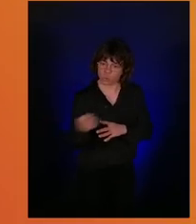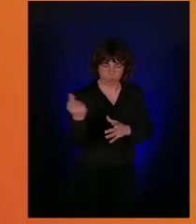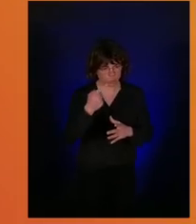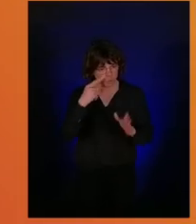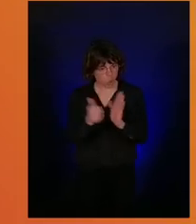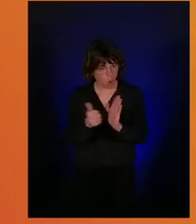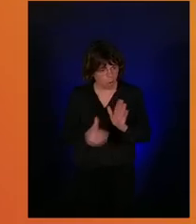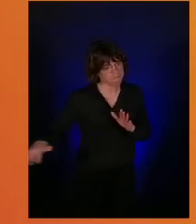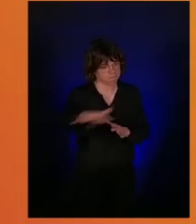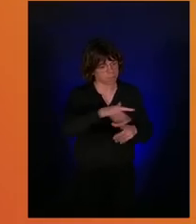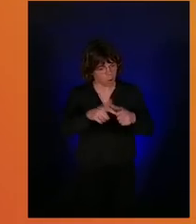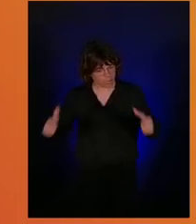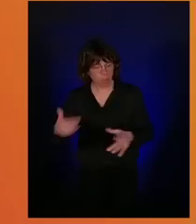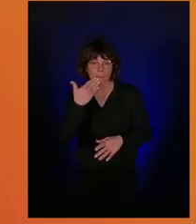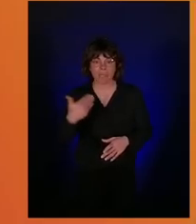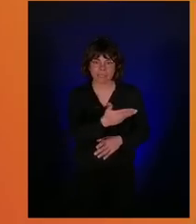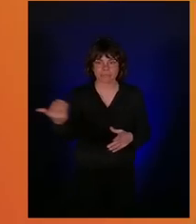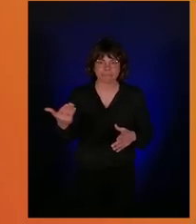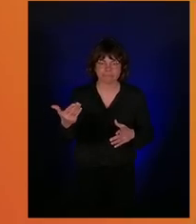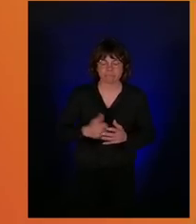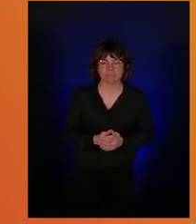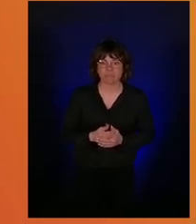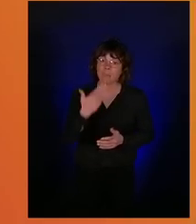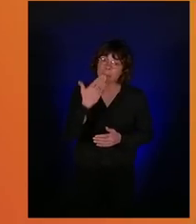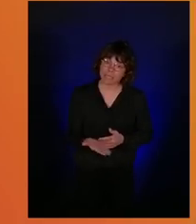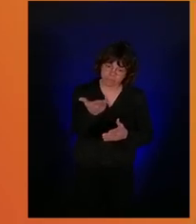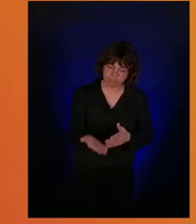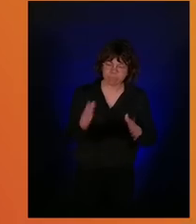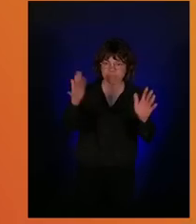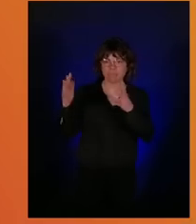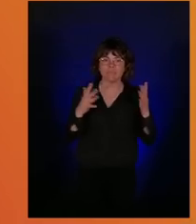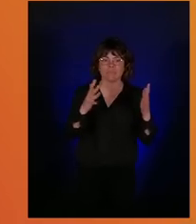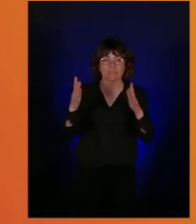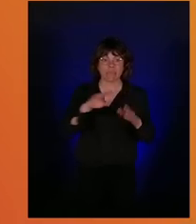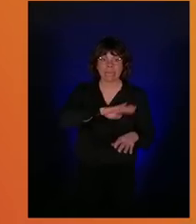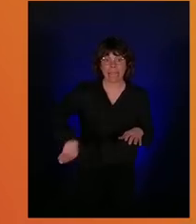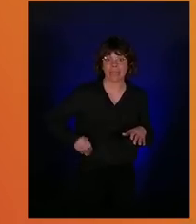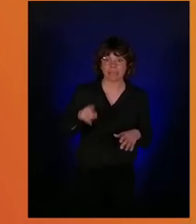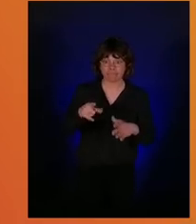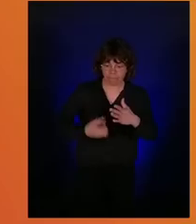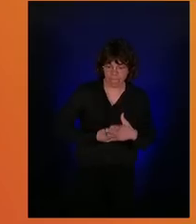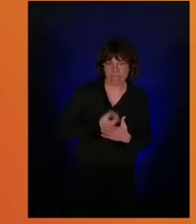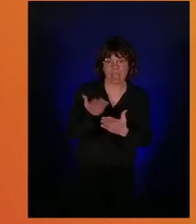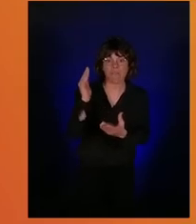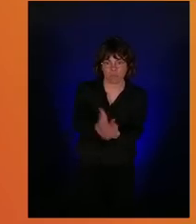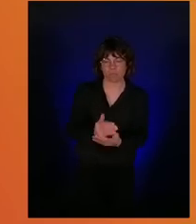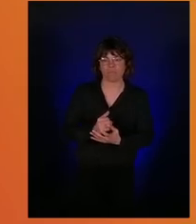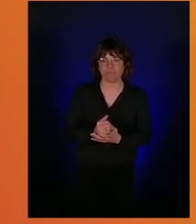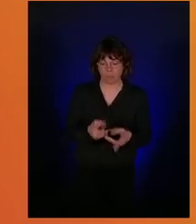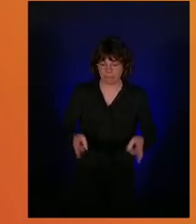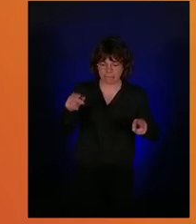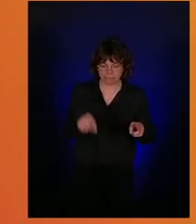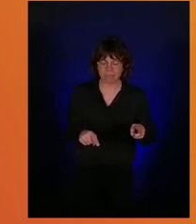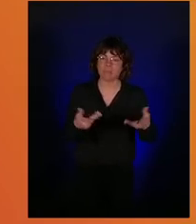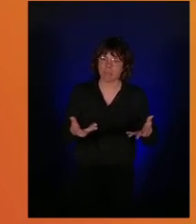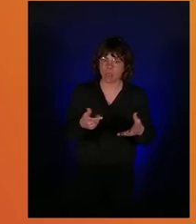nos organisations. Merci beaucoup. Merci Antoine. Tu étais le dernier intervenant sur cette partie. Je vous propose de